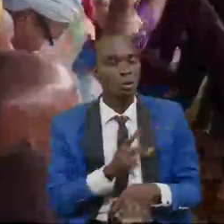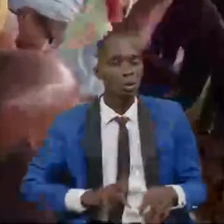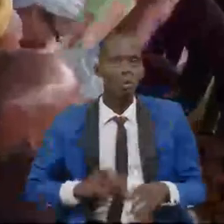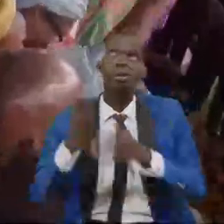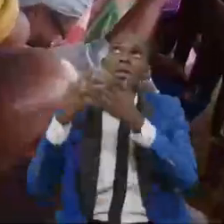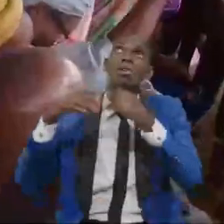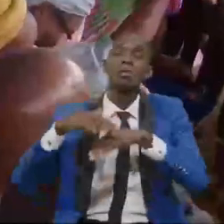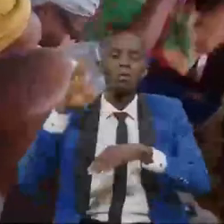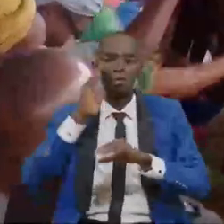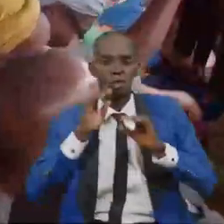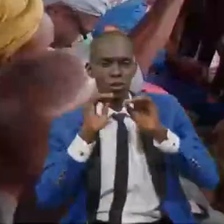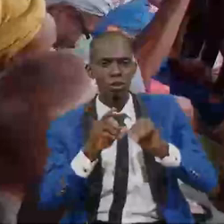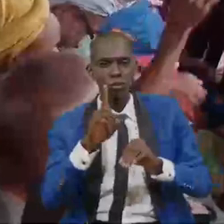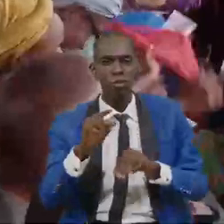leçon.